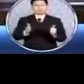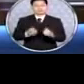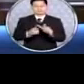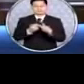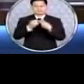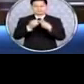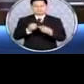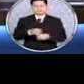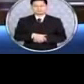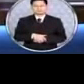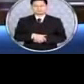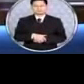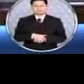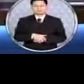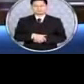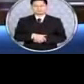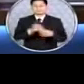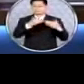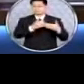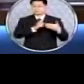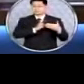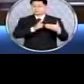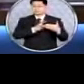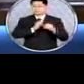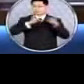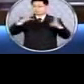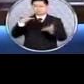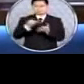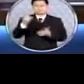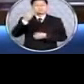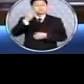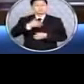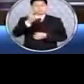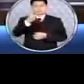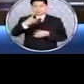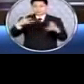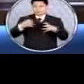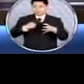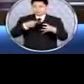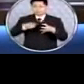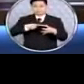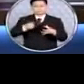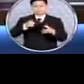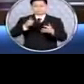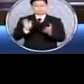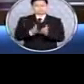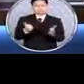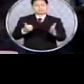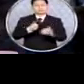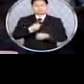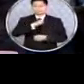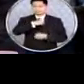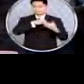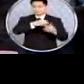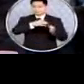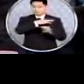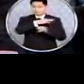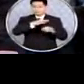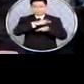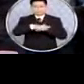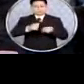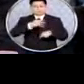二个，大陆方面多次表明，如果失去了九二共识的基础的话，两岸的经贸交流可能会产